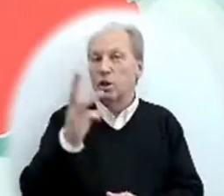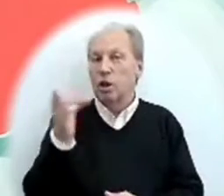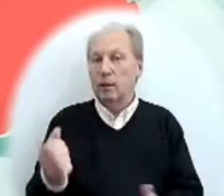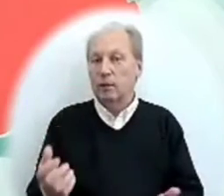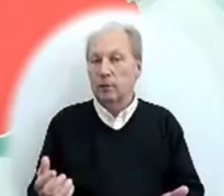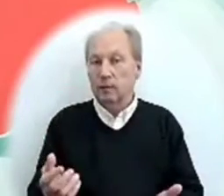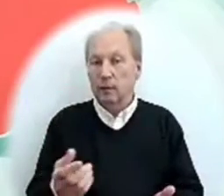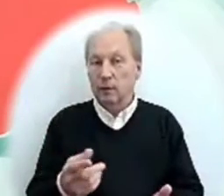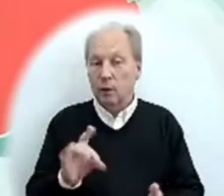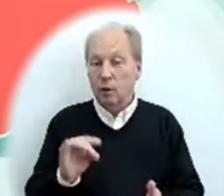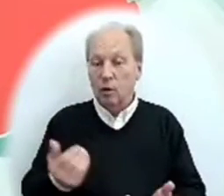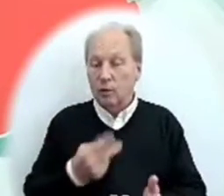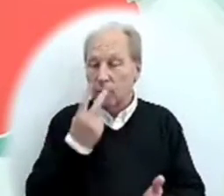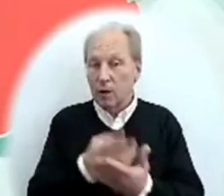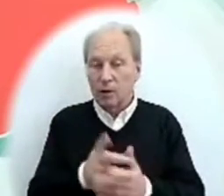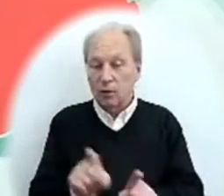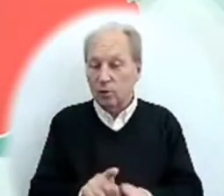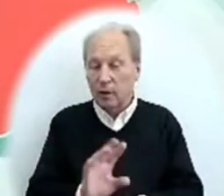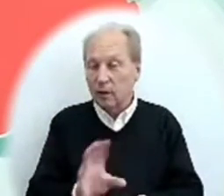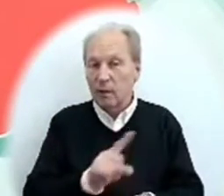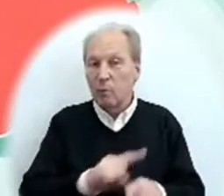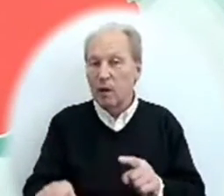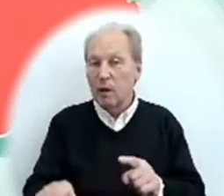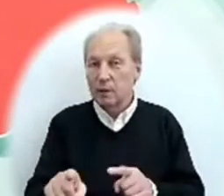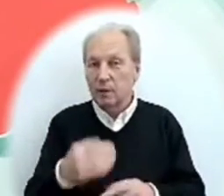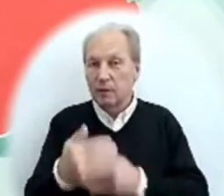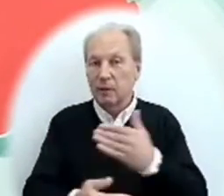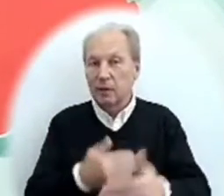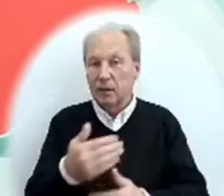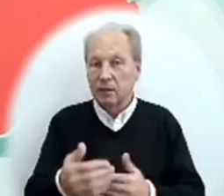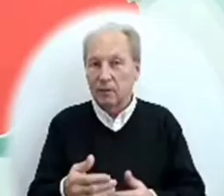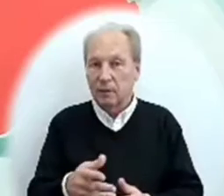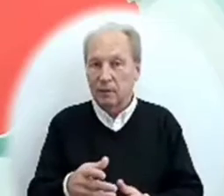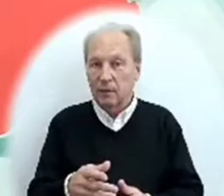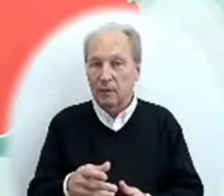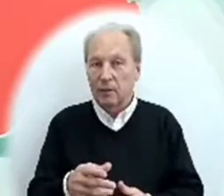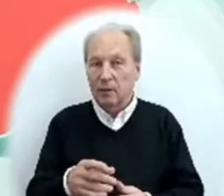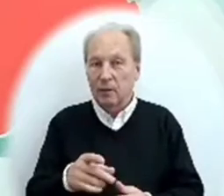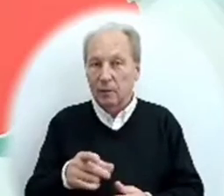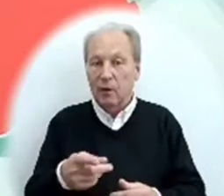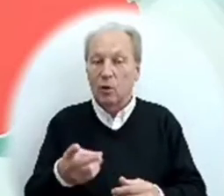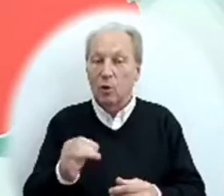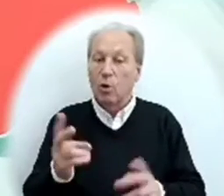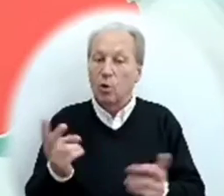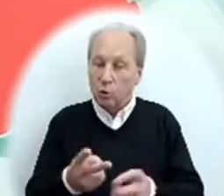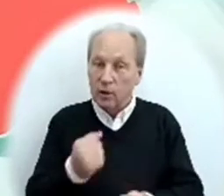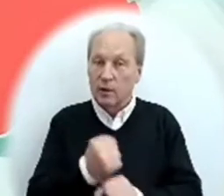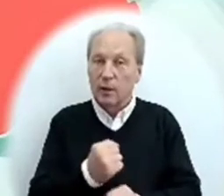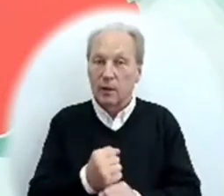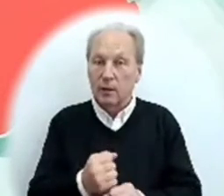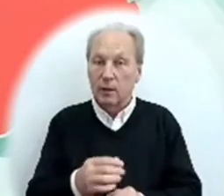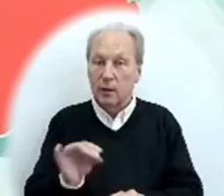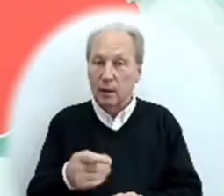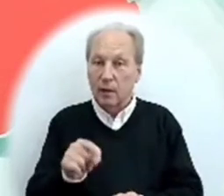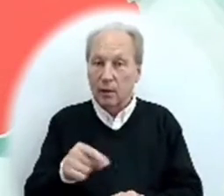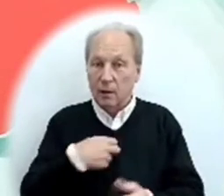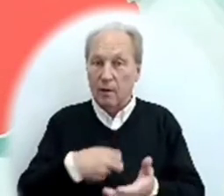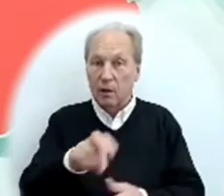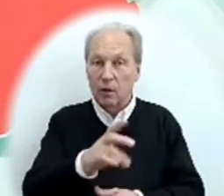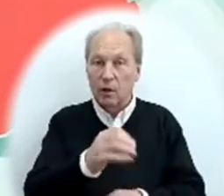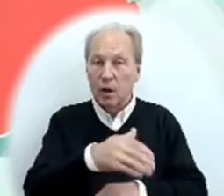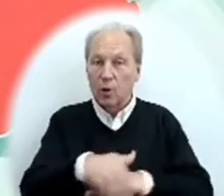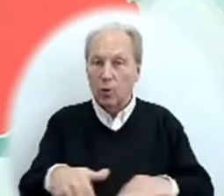что это не так быстро происходит, все-таки этого надо дождаться было. Не дождаться, это надо было сделать. Вот. И вот это я вышла на улицу и